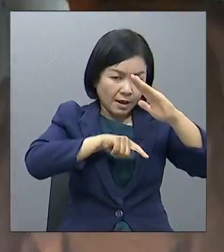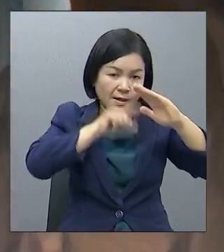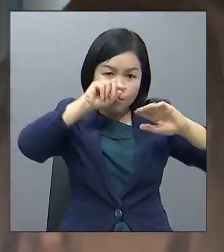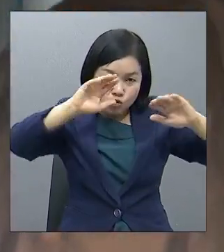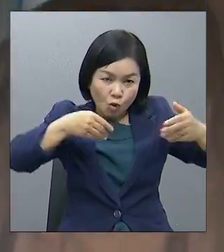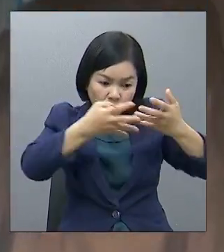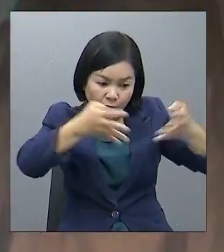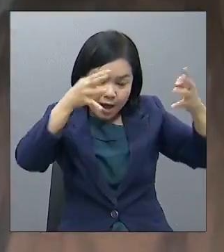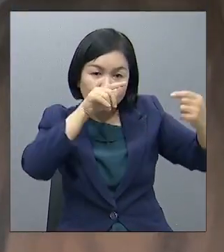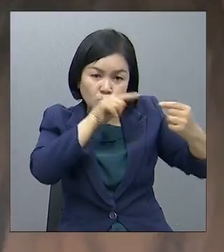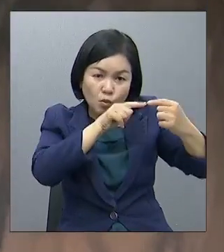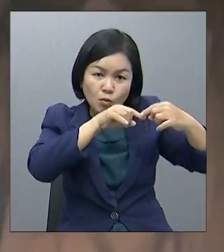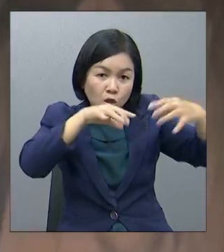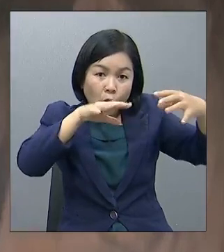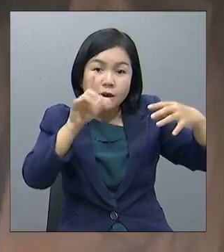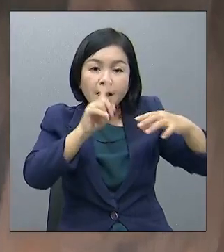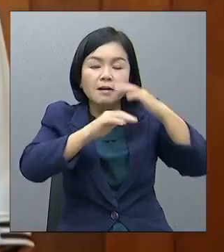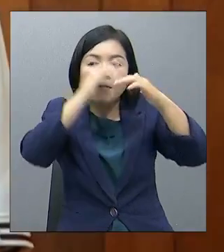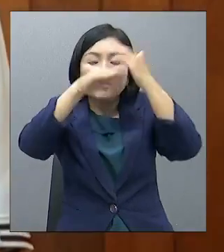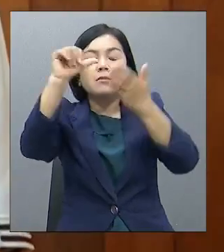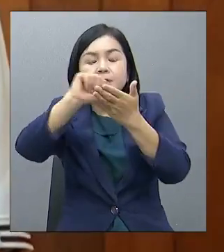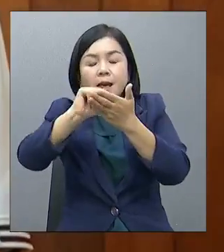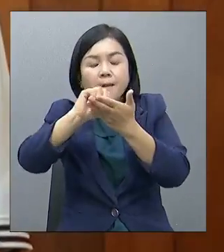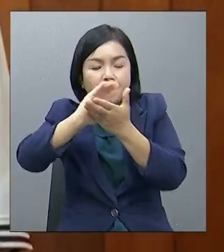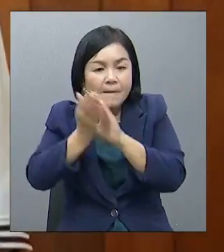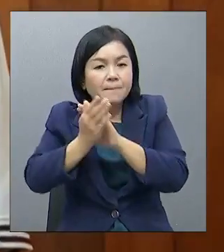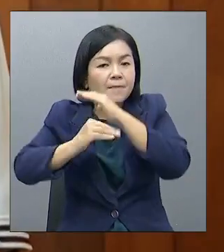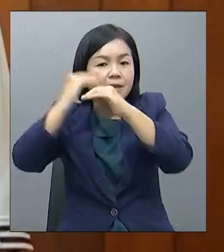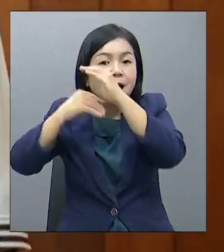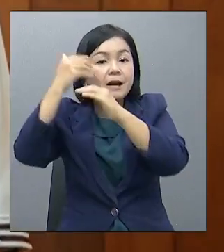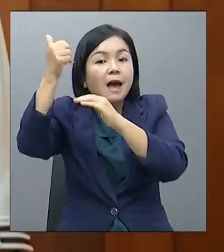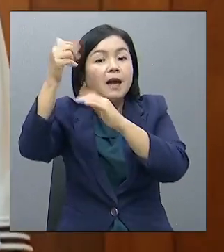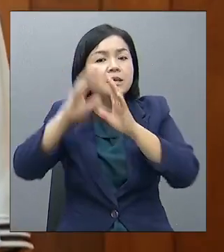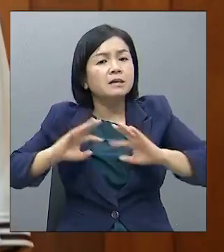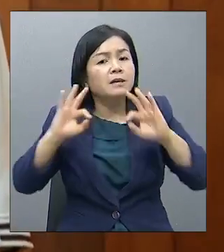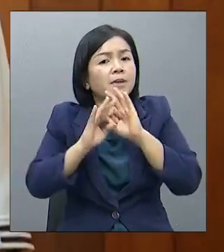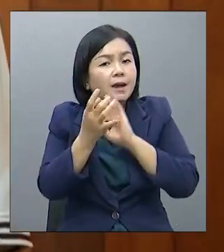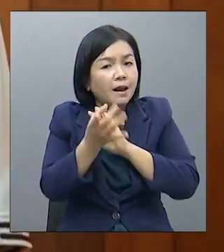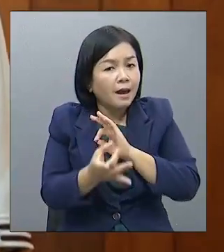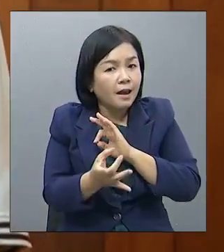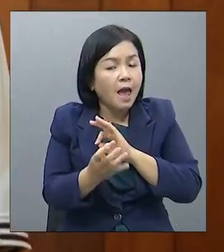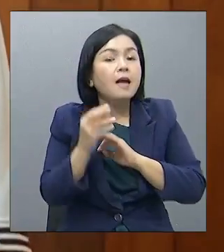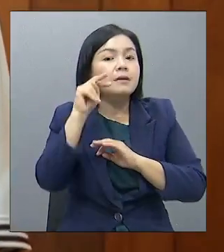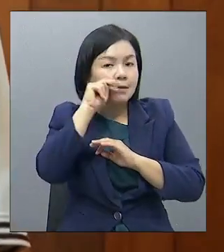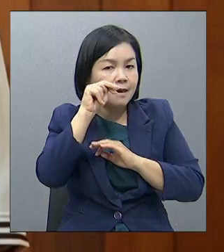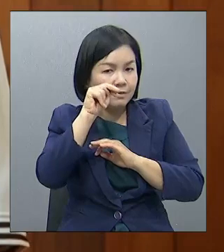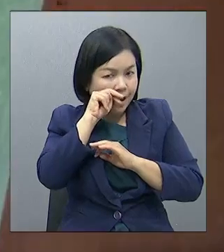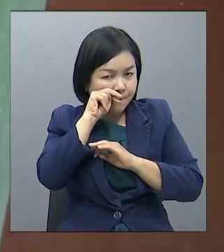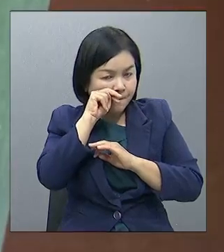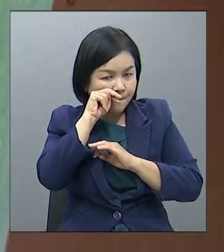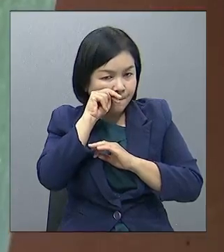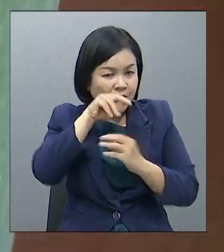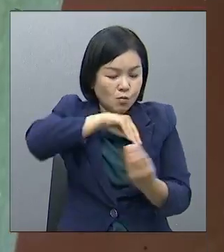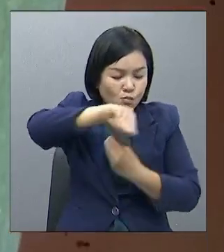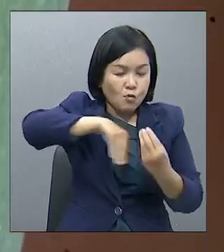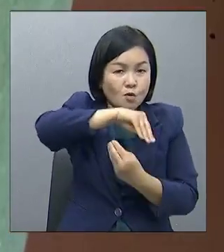ะปรับปรุงให้มันดีขึ้นต่อไปได้แล้วก็องค์ประกอบที่สำคัญอีกอันนึงก็คือเรื่องของน้ำที่จะเอามาใช้นะครับจะต้